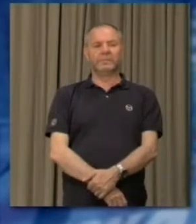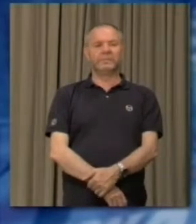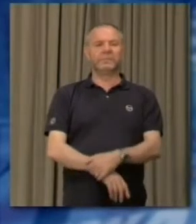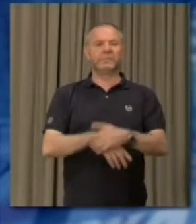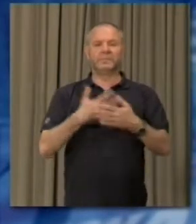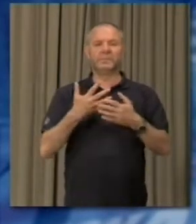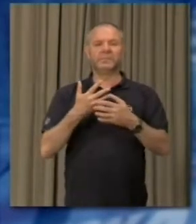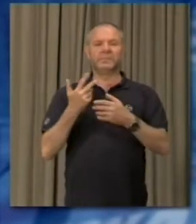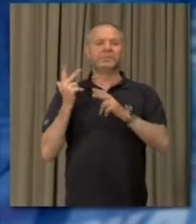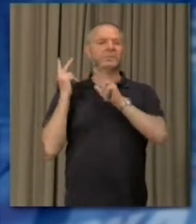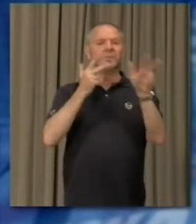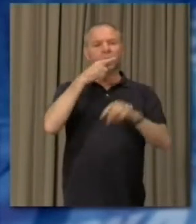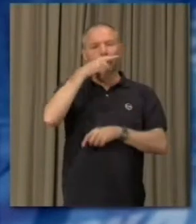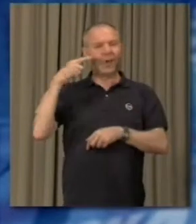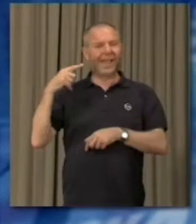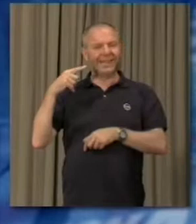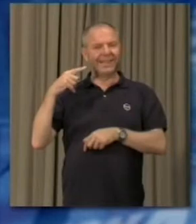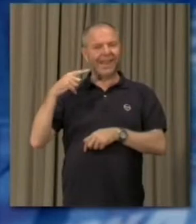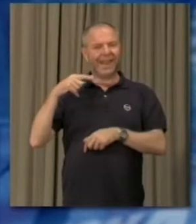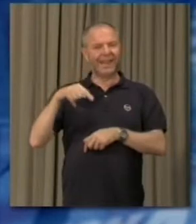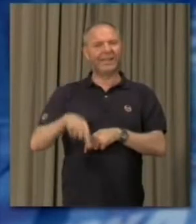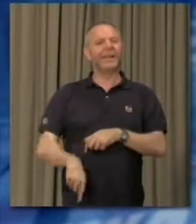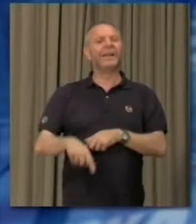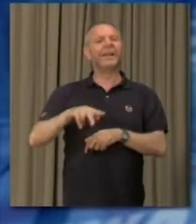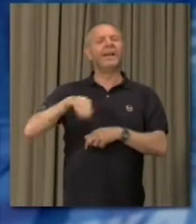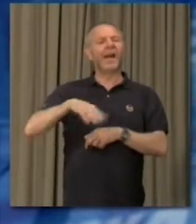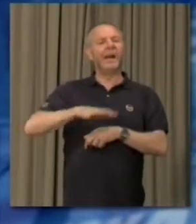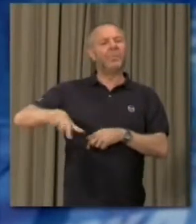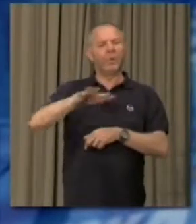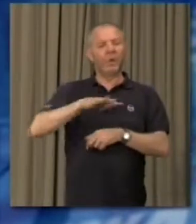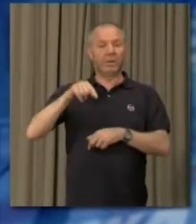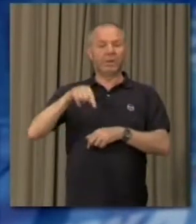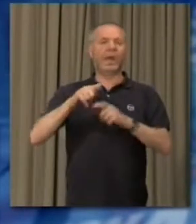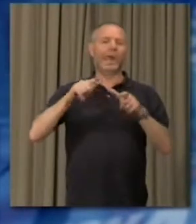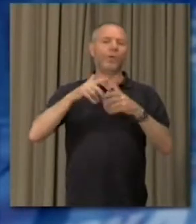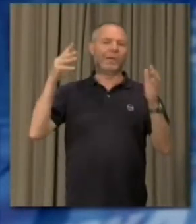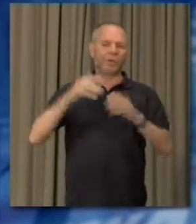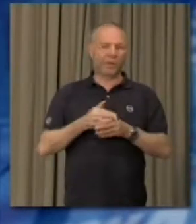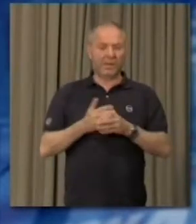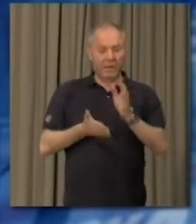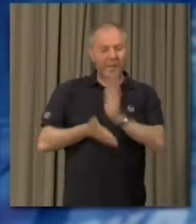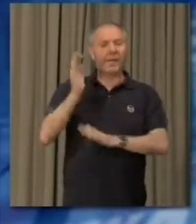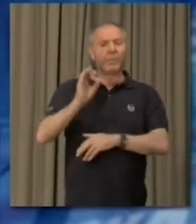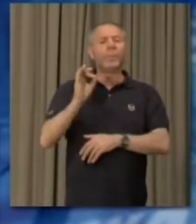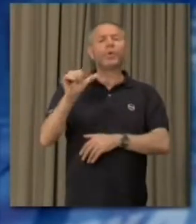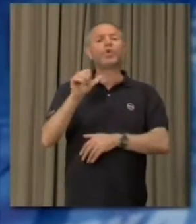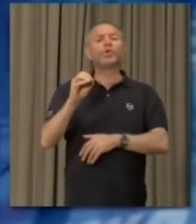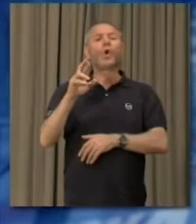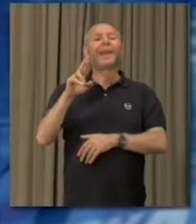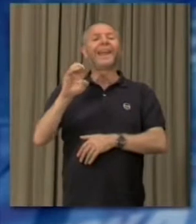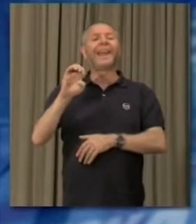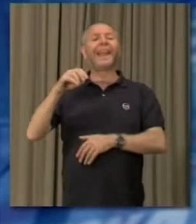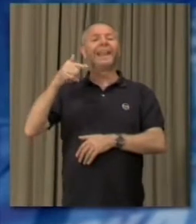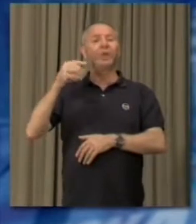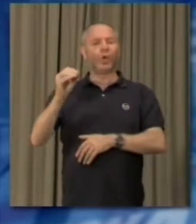Scoperto traffico di cocaina tra la penisola sorrentina e il Lago Maggiore. La droga partiva da Sorrento per fare tappa a Scafati e poi